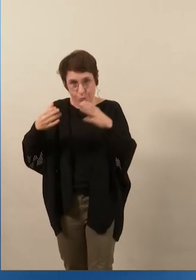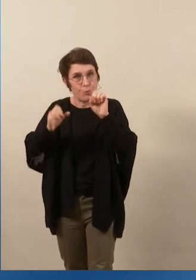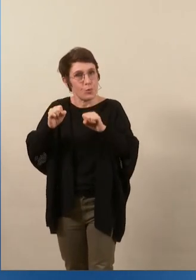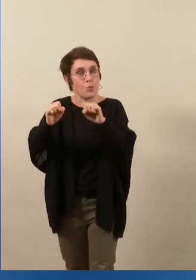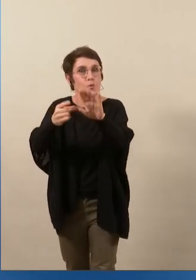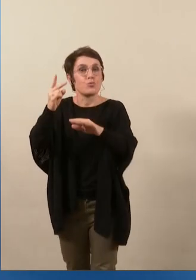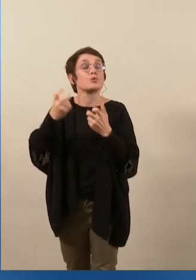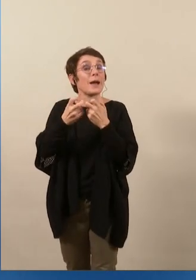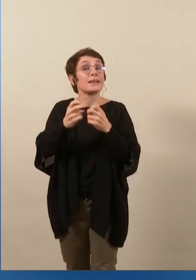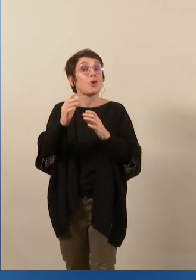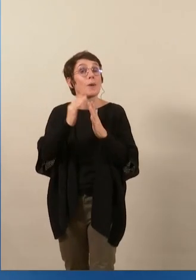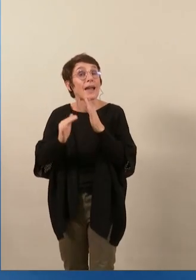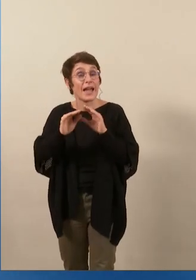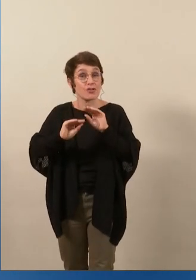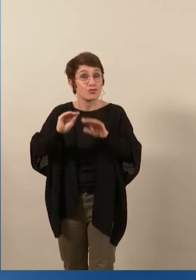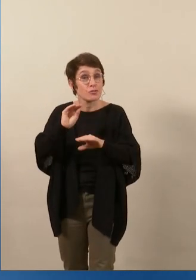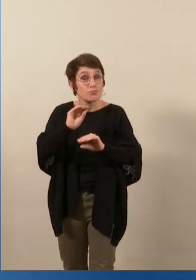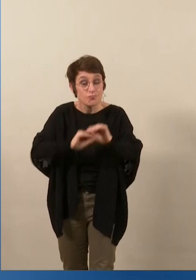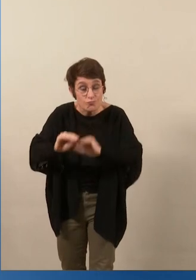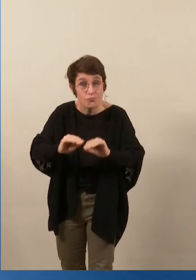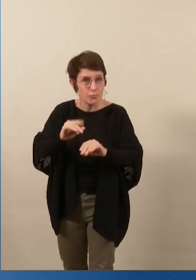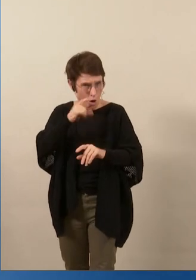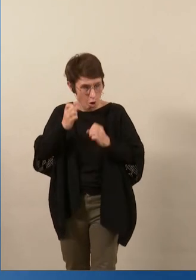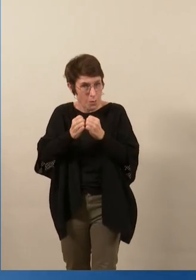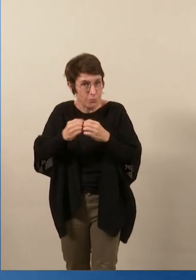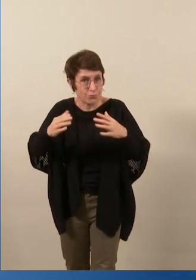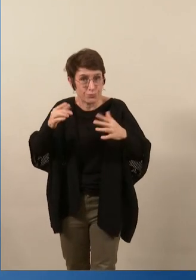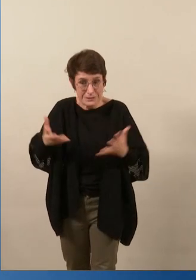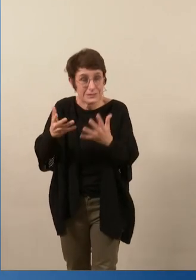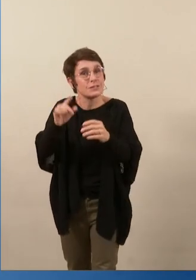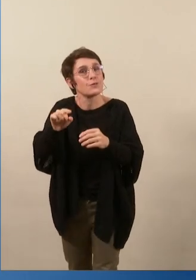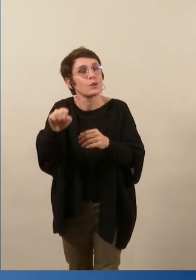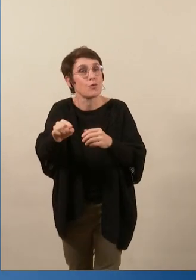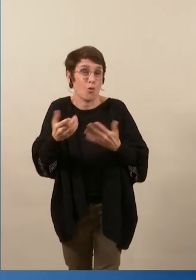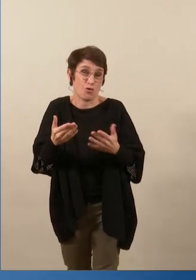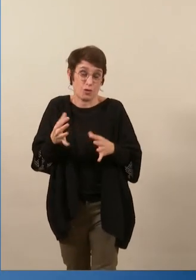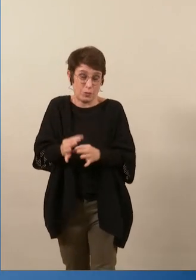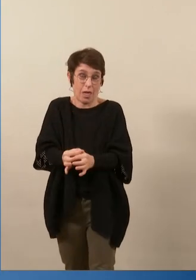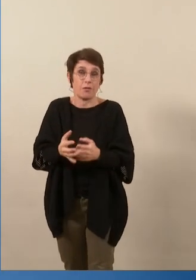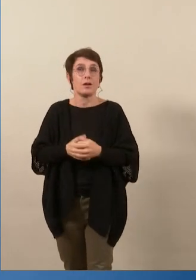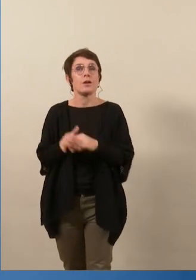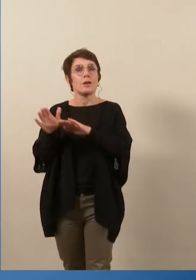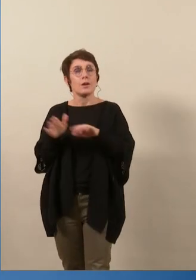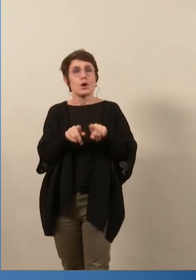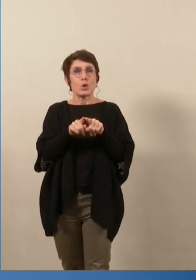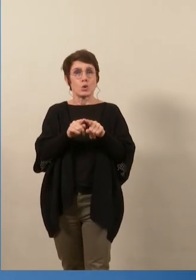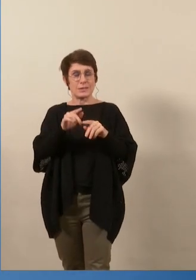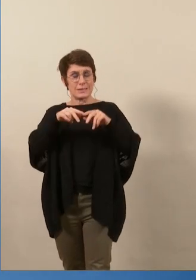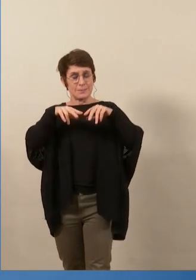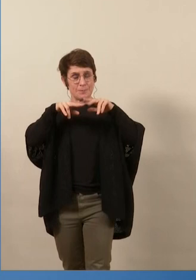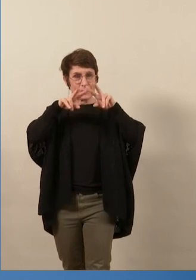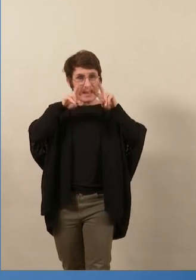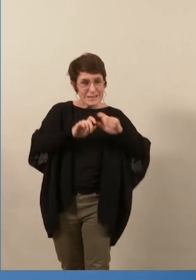peu nombre enfin plusieurs actions de ce plan global consistaient à la réalisation de diagnostic d'analyes